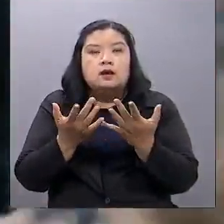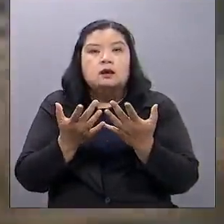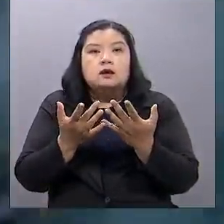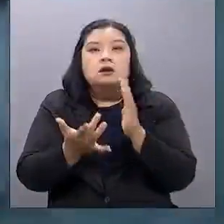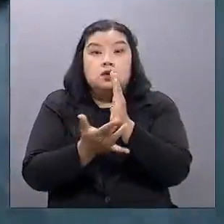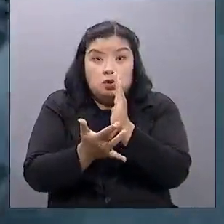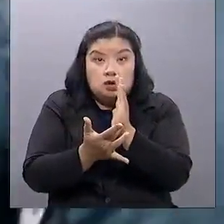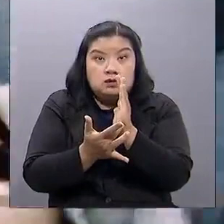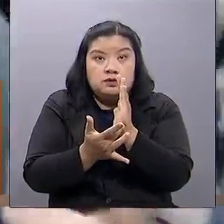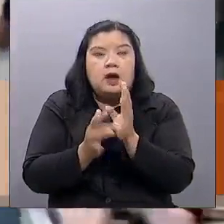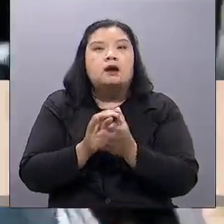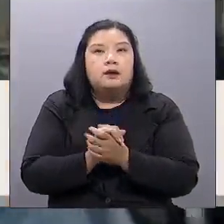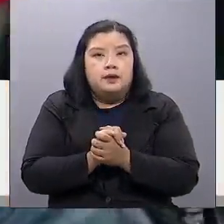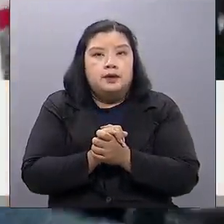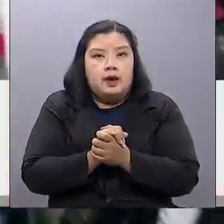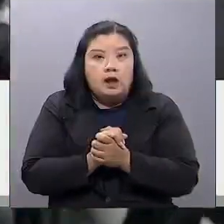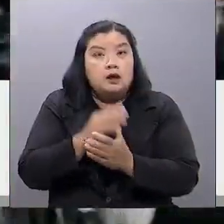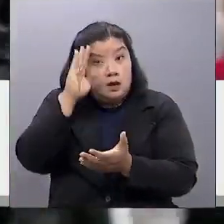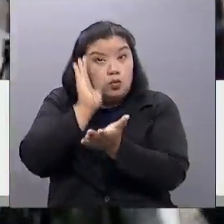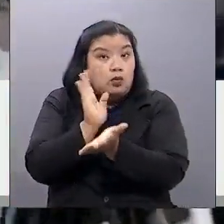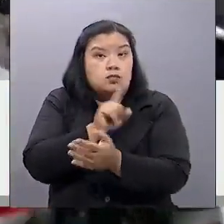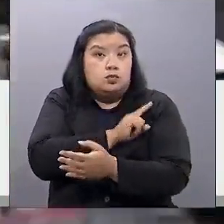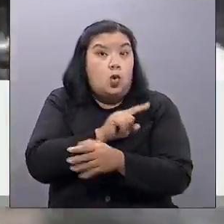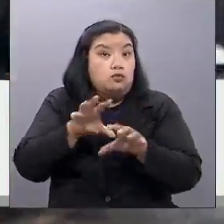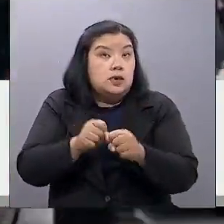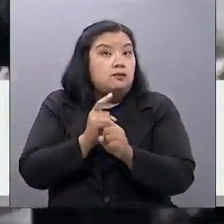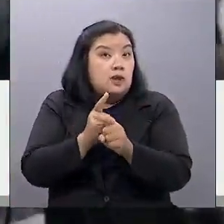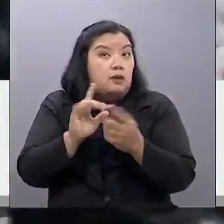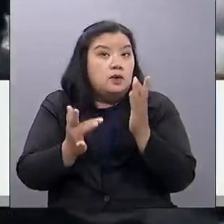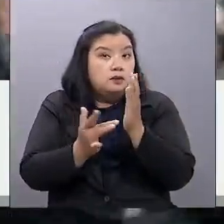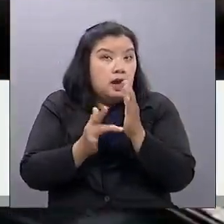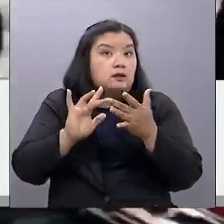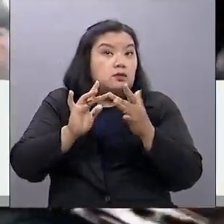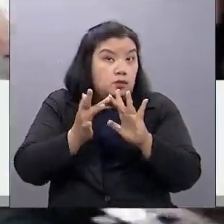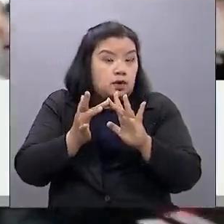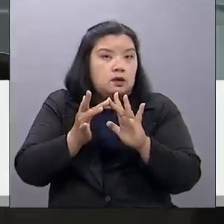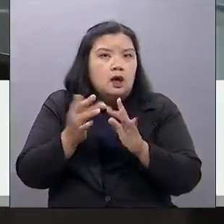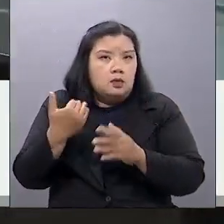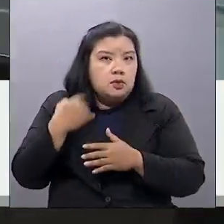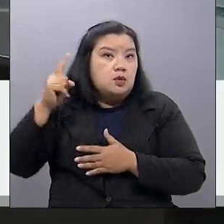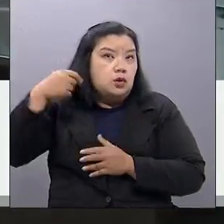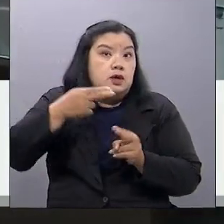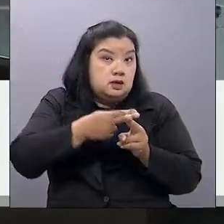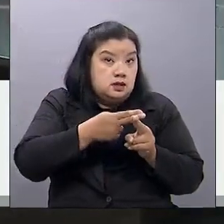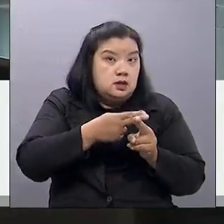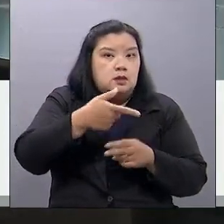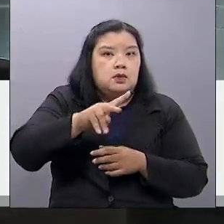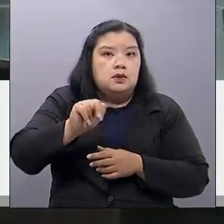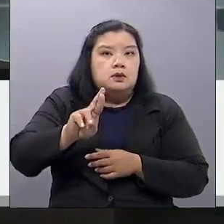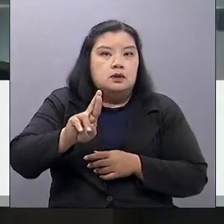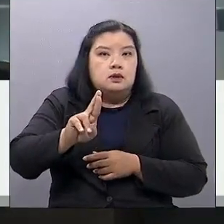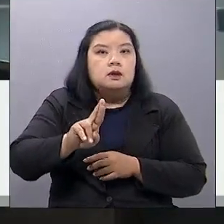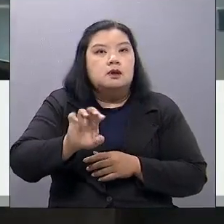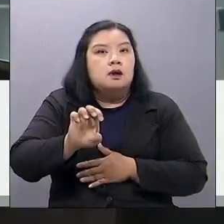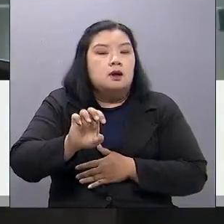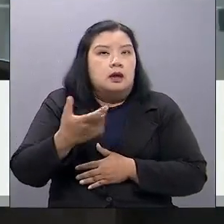ชปสสอทค่ะระบุถึงการตรวจสอบจับกุมนางสาวพิจนรีตันติวิทย์หรือเมพรีมาย